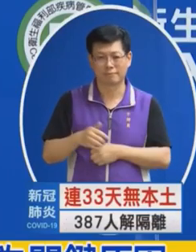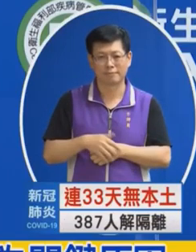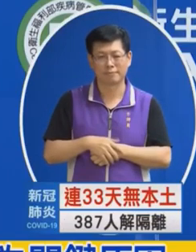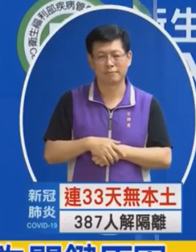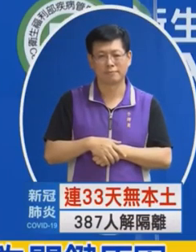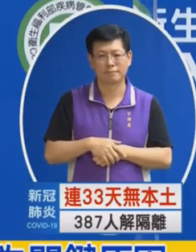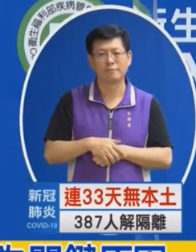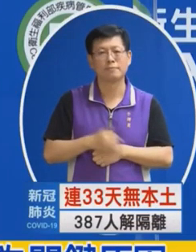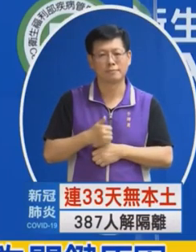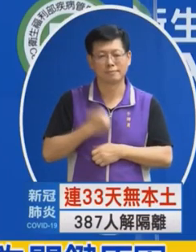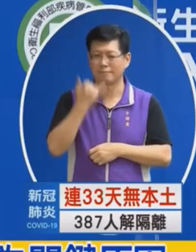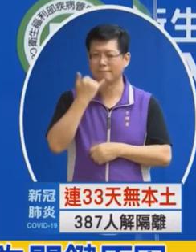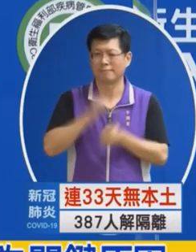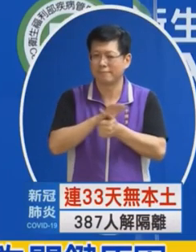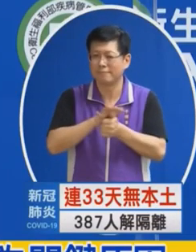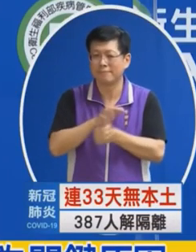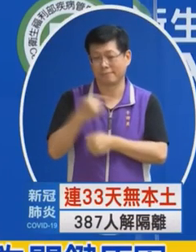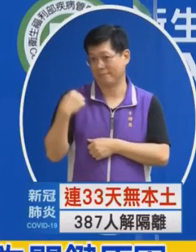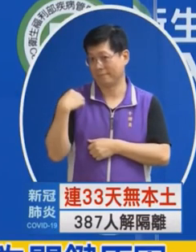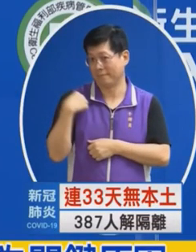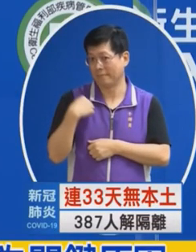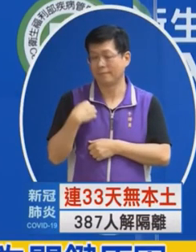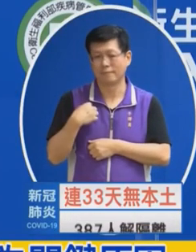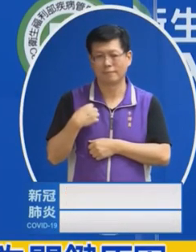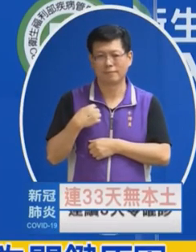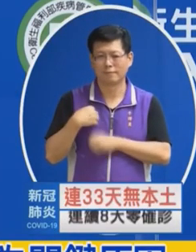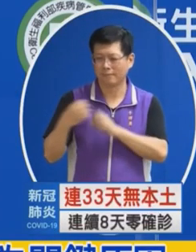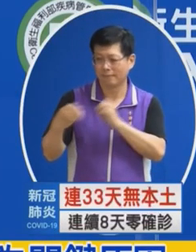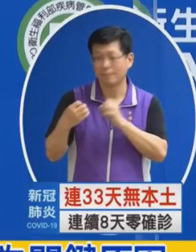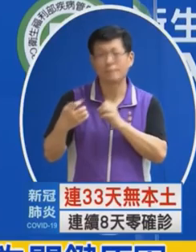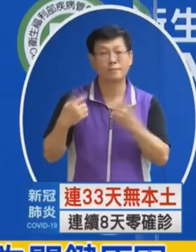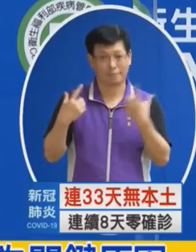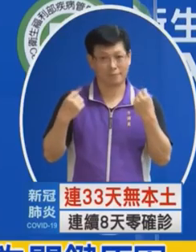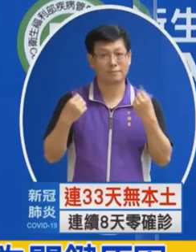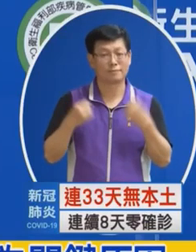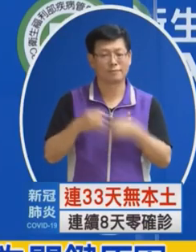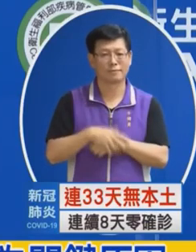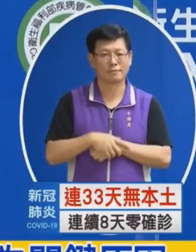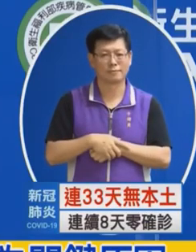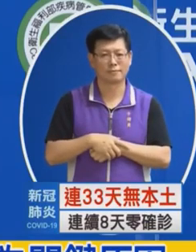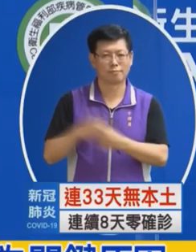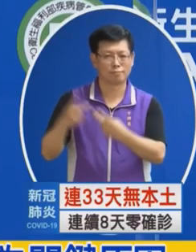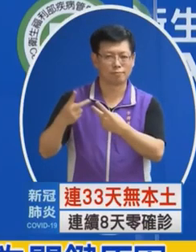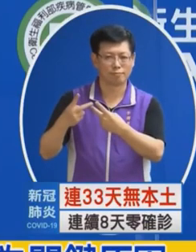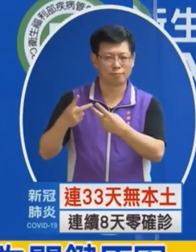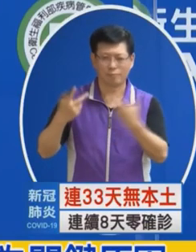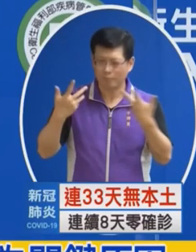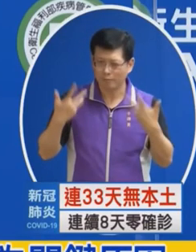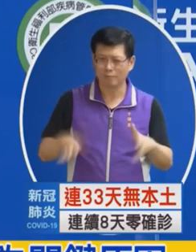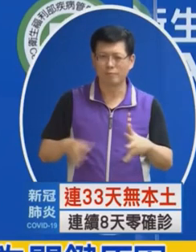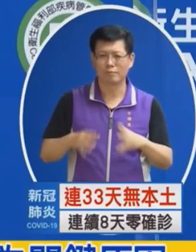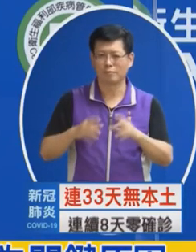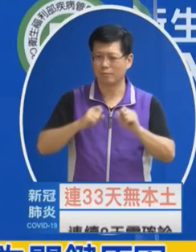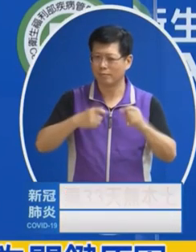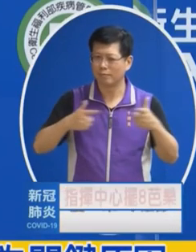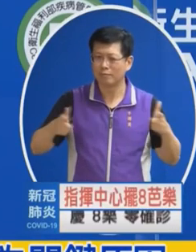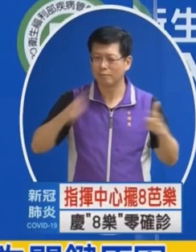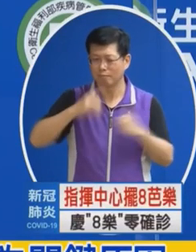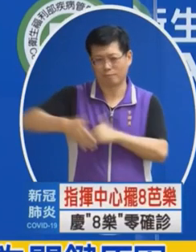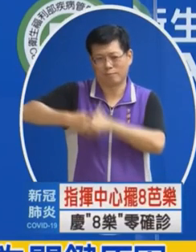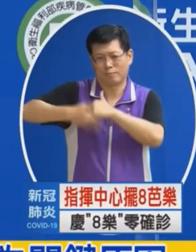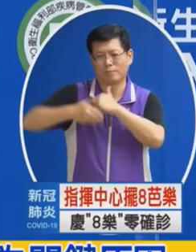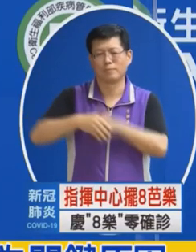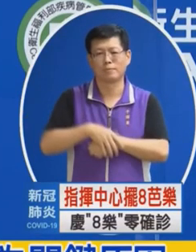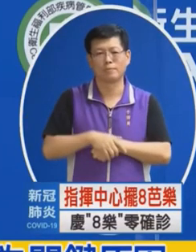是非常的可爱。像昨天我也讲，就是说，其实我也收到了很多很多的一些鼓